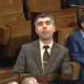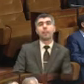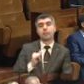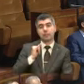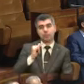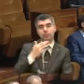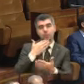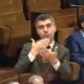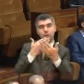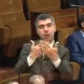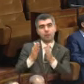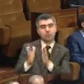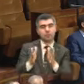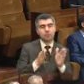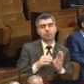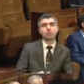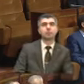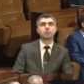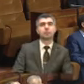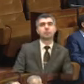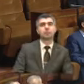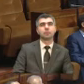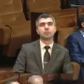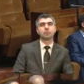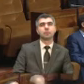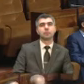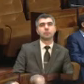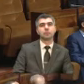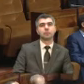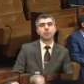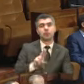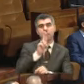شكرا سيد النائب. شكرا. هل من تعقيب إضافي؟